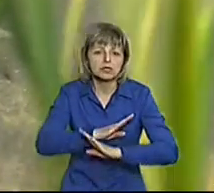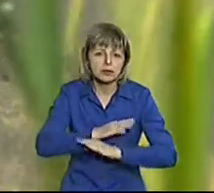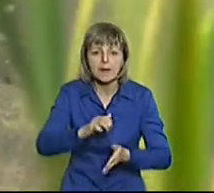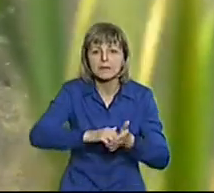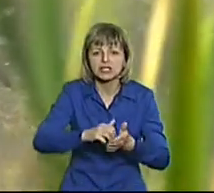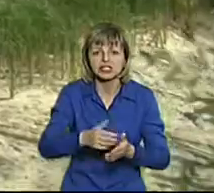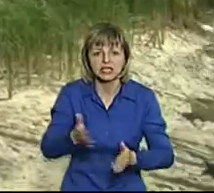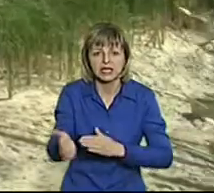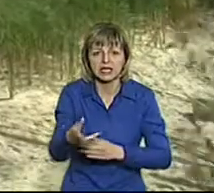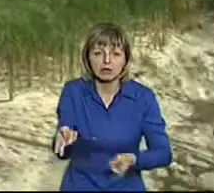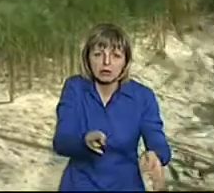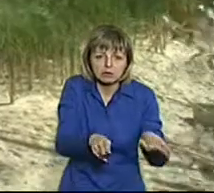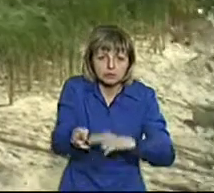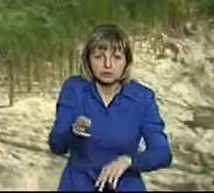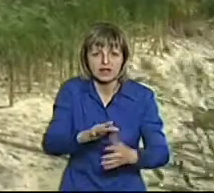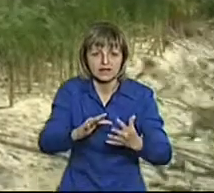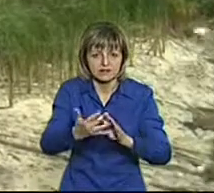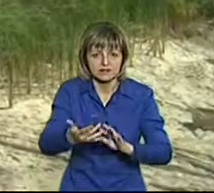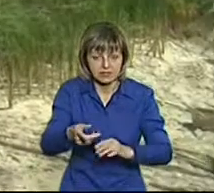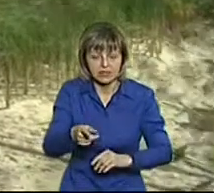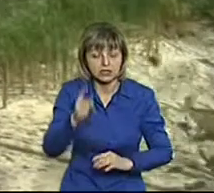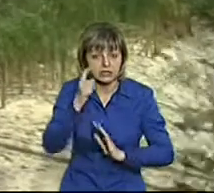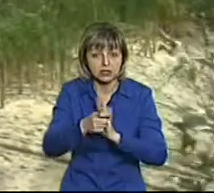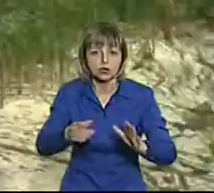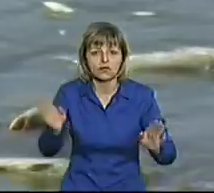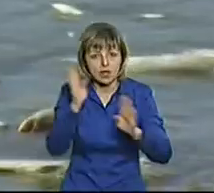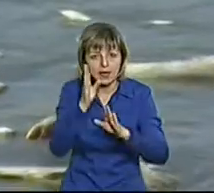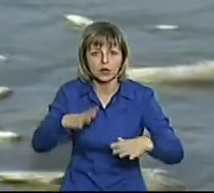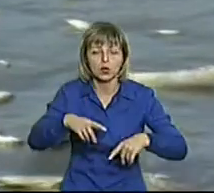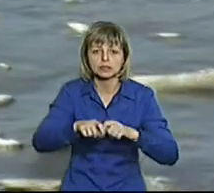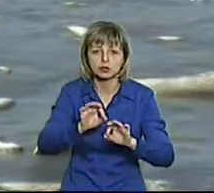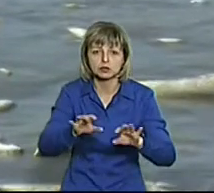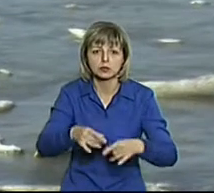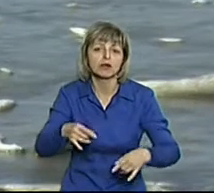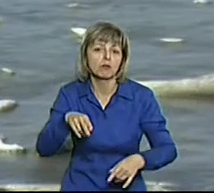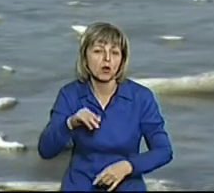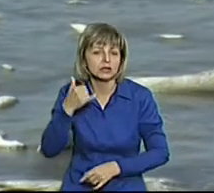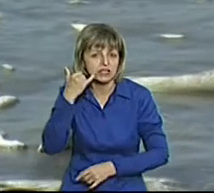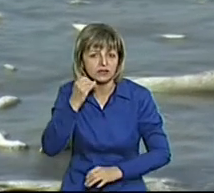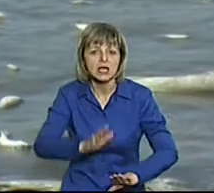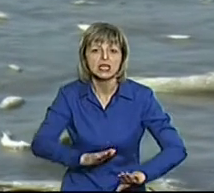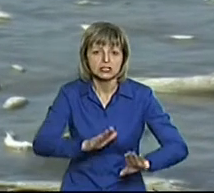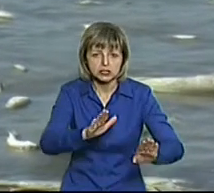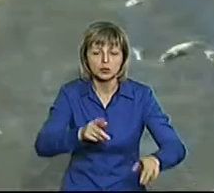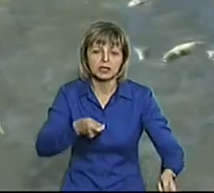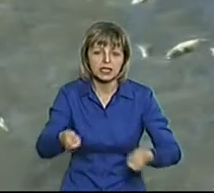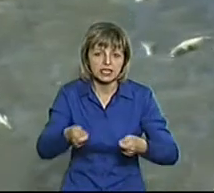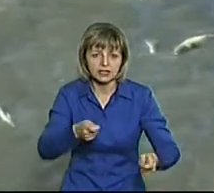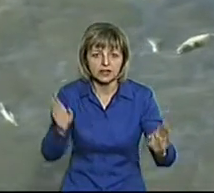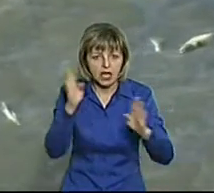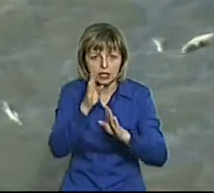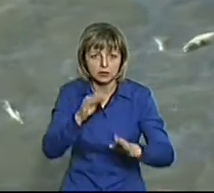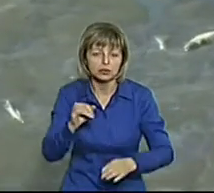причину мору у ставках села Башлики з'ясовує екоінспекція, розповів телефоном заступник керівника обласного управління екології та природних